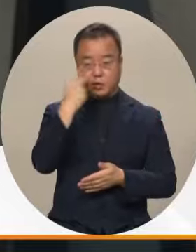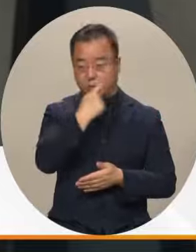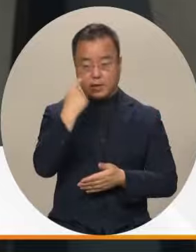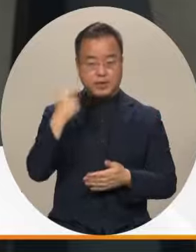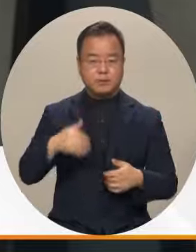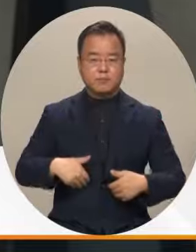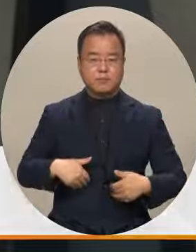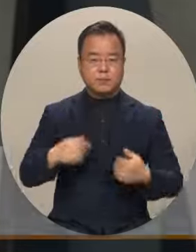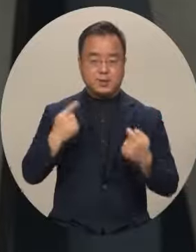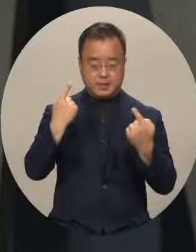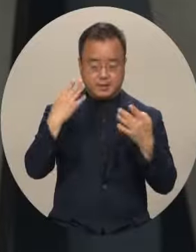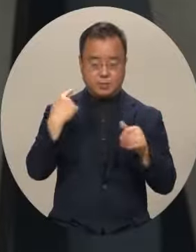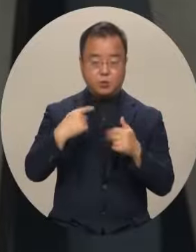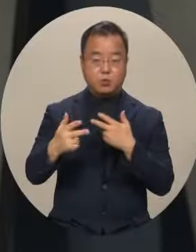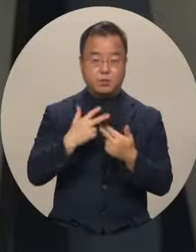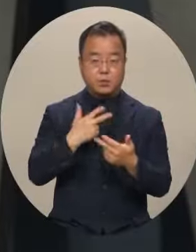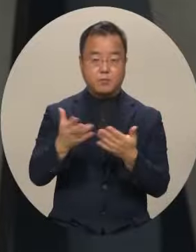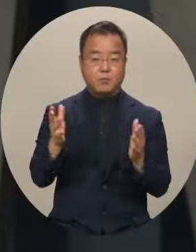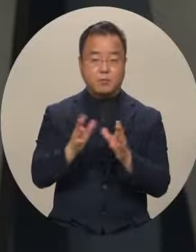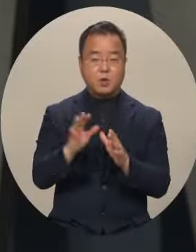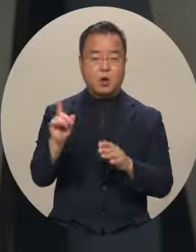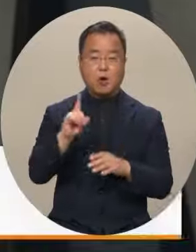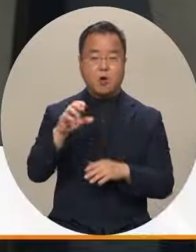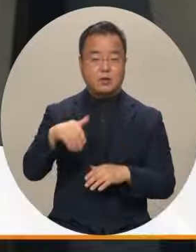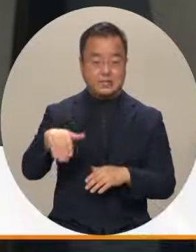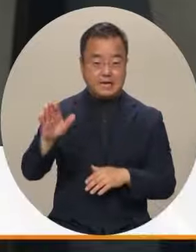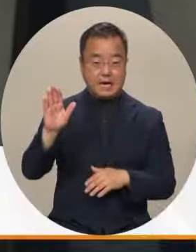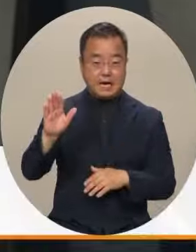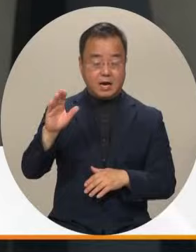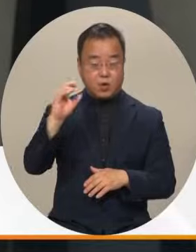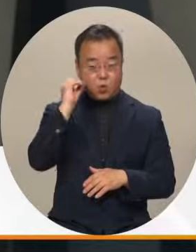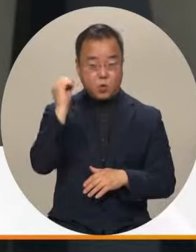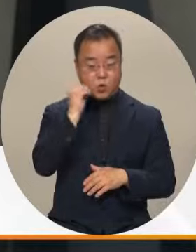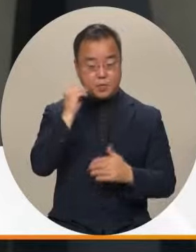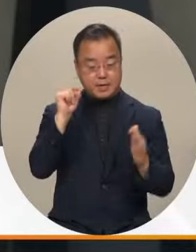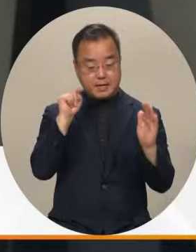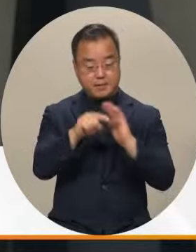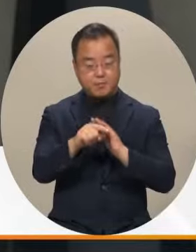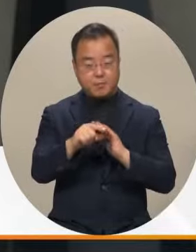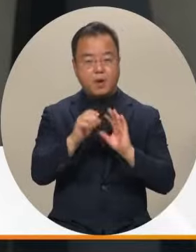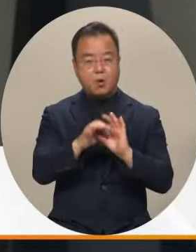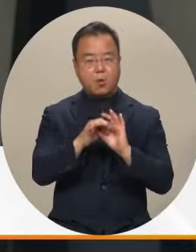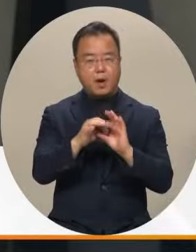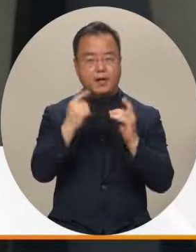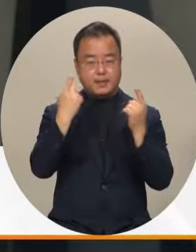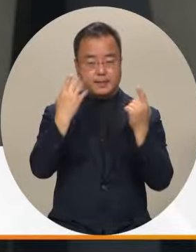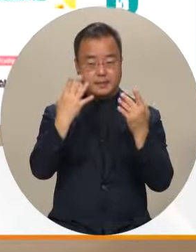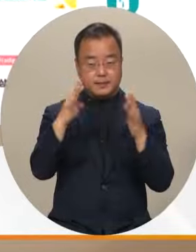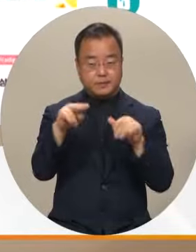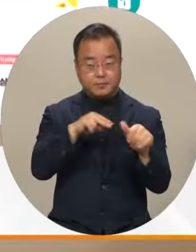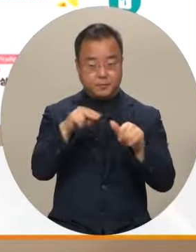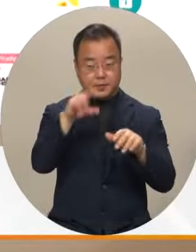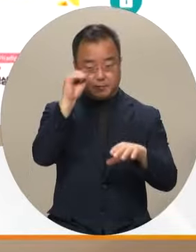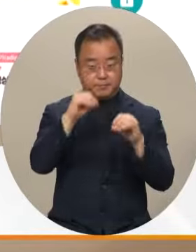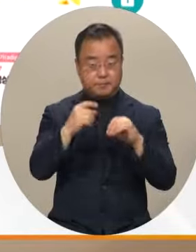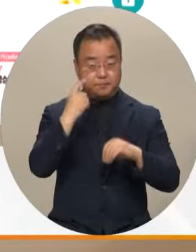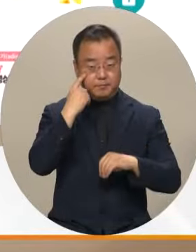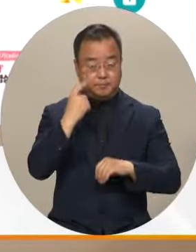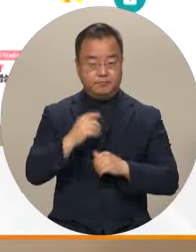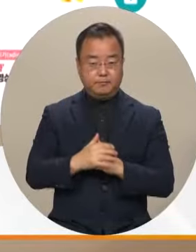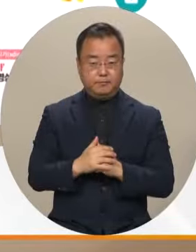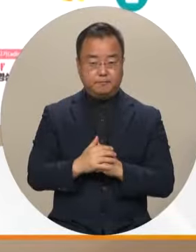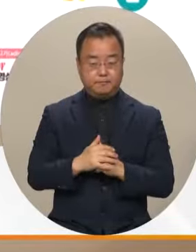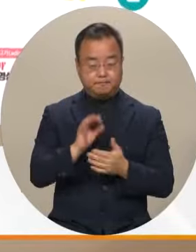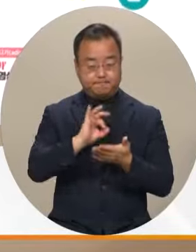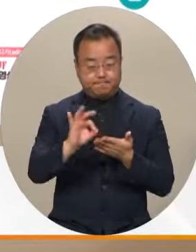대기업이 운영하는 대입 정보 포털 어디가에 접속해서 관심 대학의 입시 결과를 확인하는 것입니다 어 이용 방법이 매우 간단하기